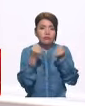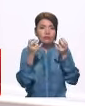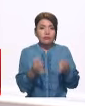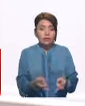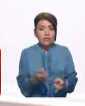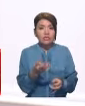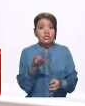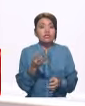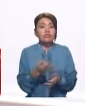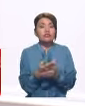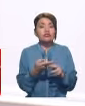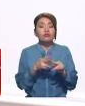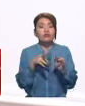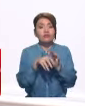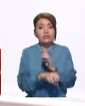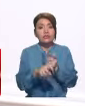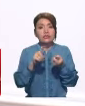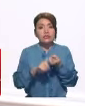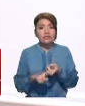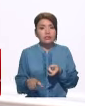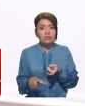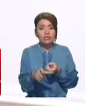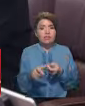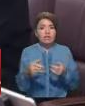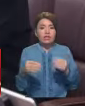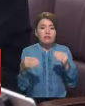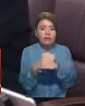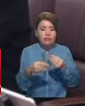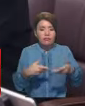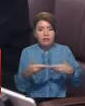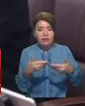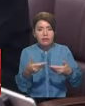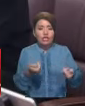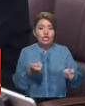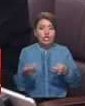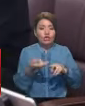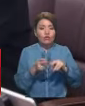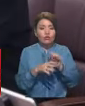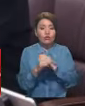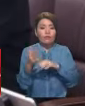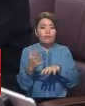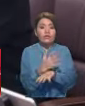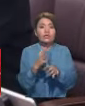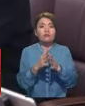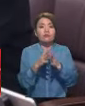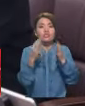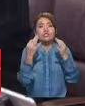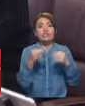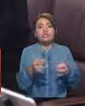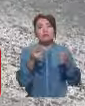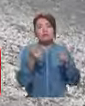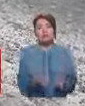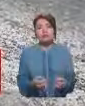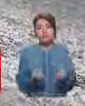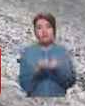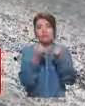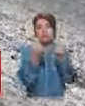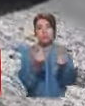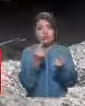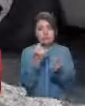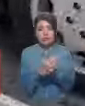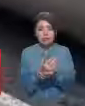четверть смертельных случаев связаны с наездами на пешеходов. На нерегулируемых переходах в 5 раз чаще допускаются тяжкие ДТП. К слову,